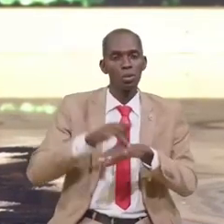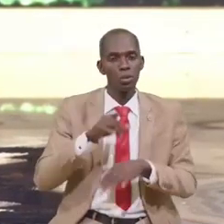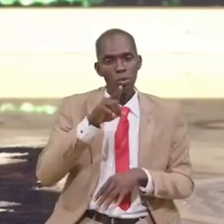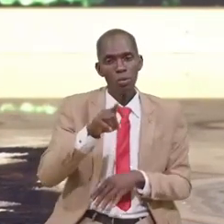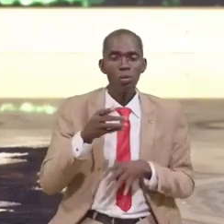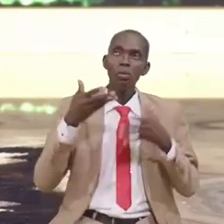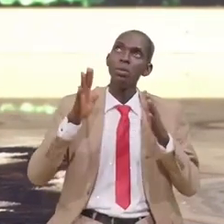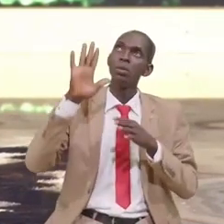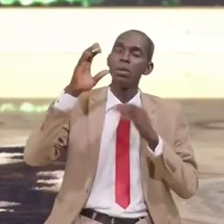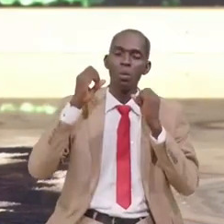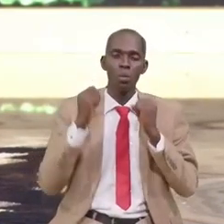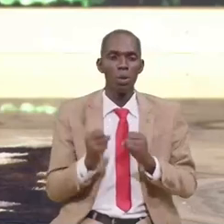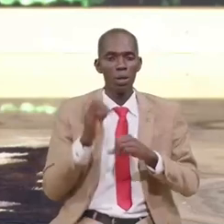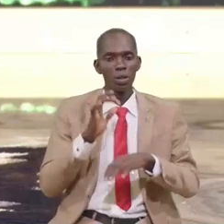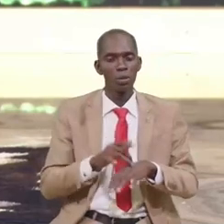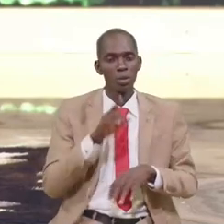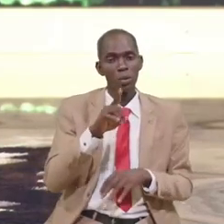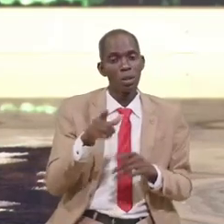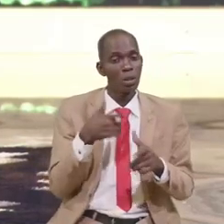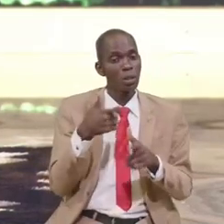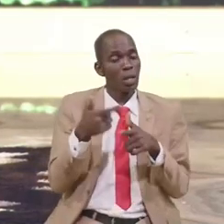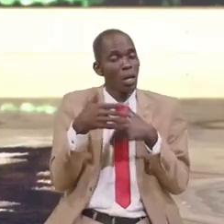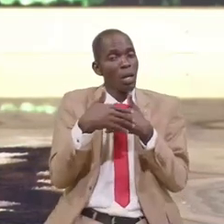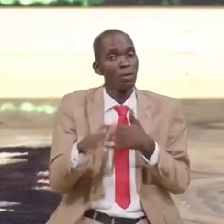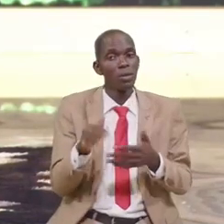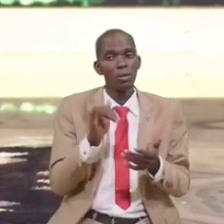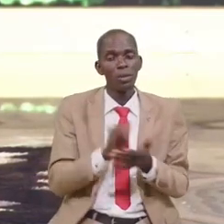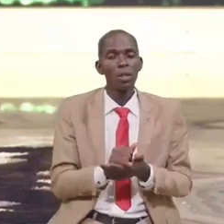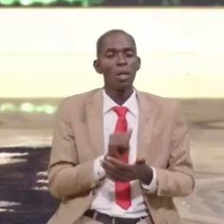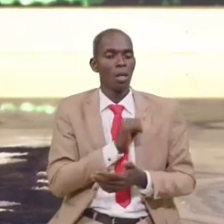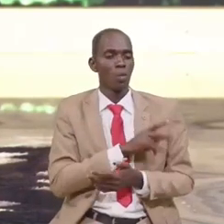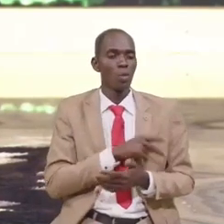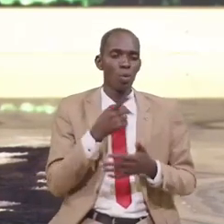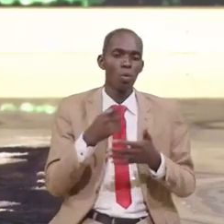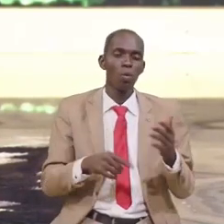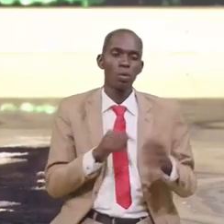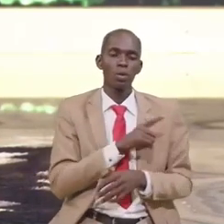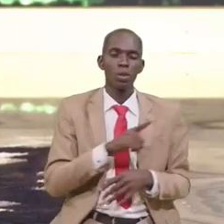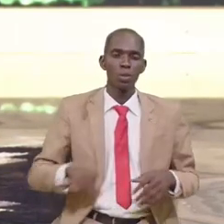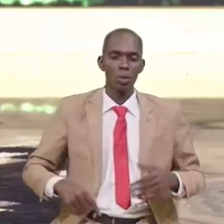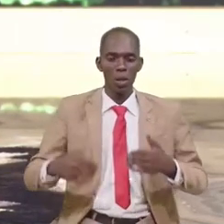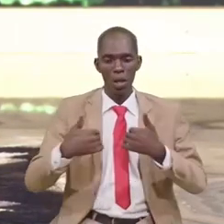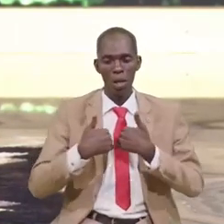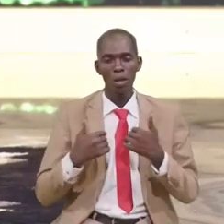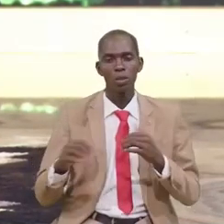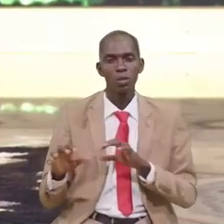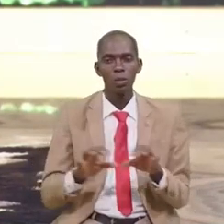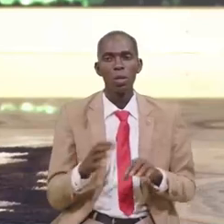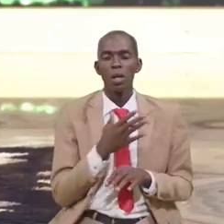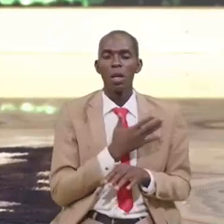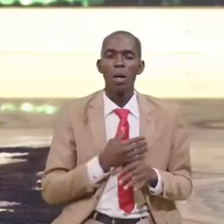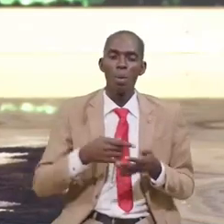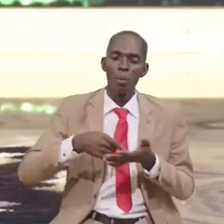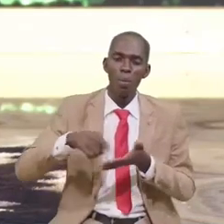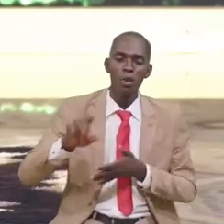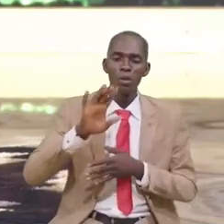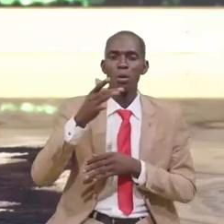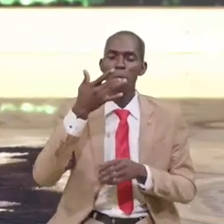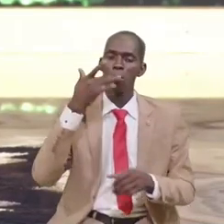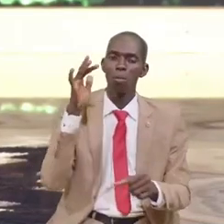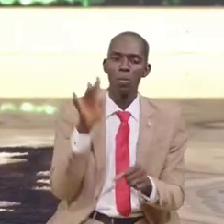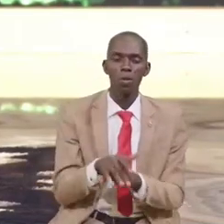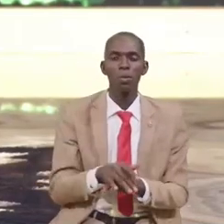sa puissance vous touche. Après cela, appréciez ce que le Seigneur a fait et repayez, honorez